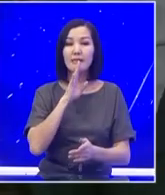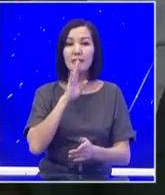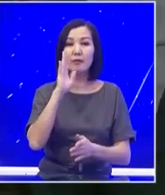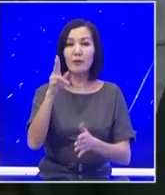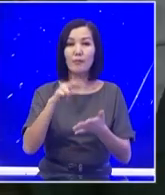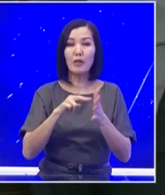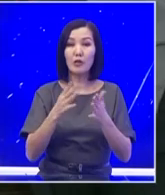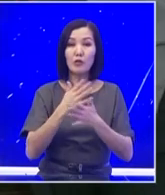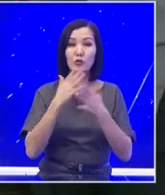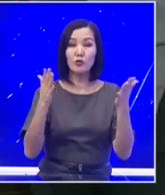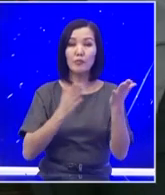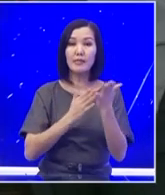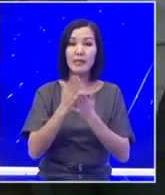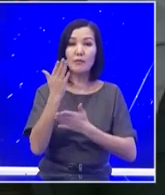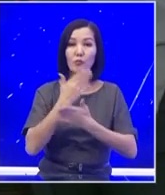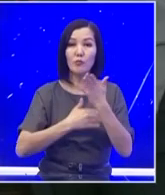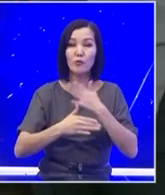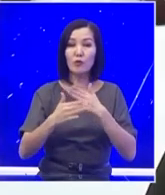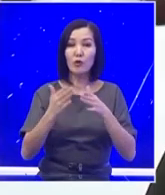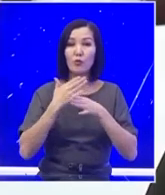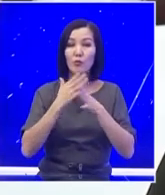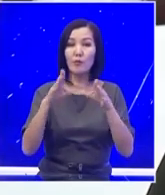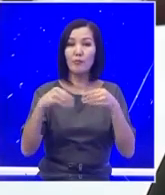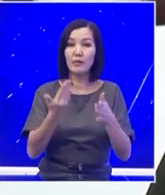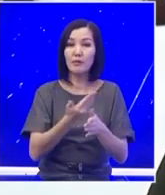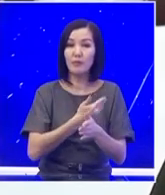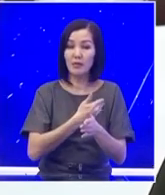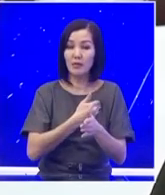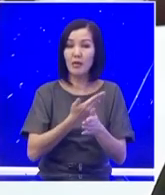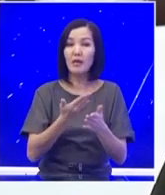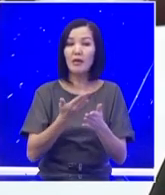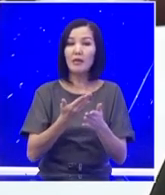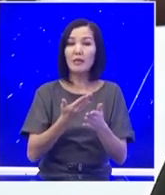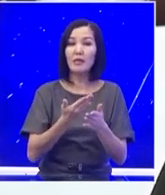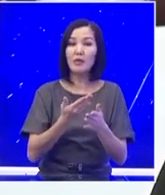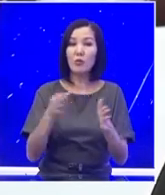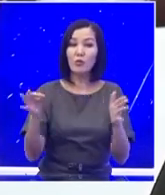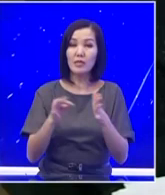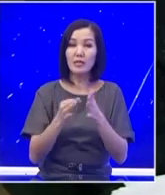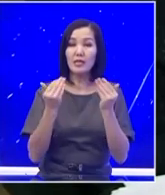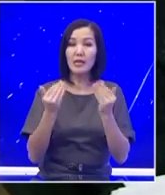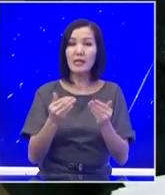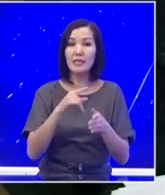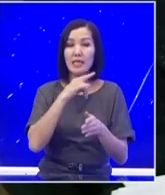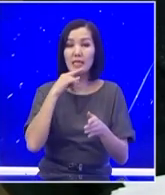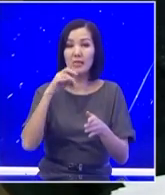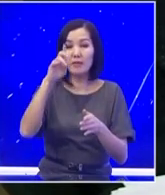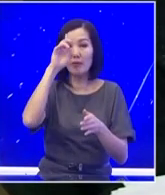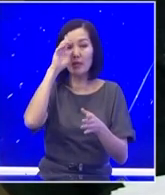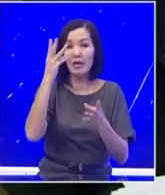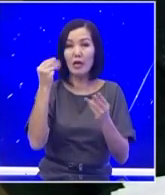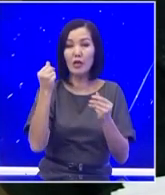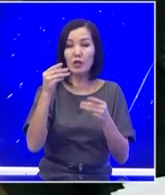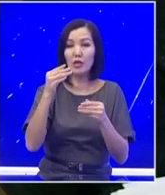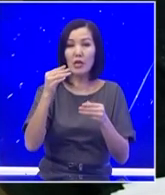Болашақта саясаткер болып, мүмкіндігі шектеулі жандарға көмек қолын жоғарыдан созғанды жөн көреді. Осы мақсатта ол қазір Ресей мемлекетінде қаржы